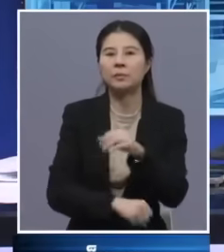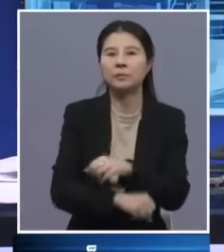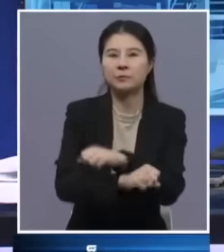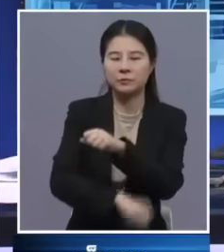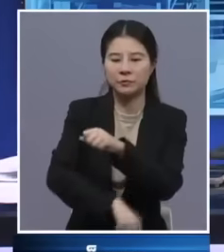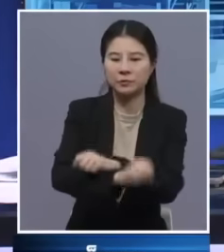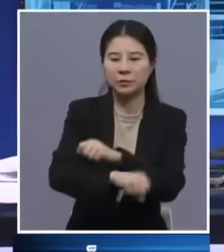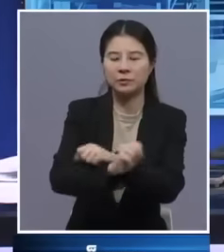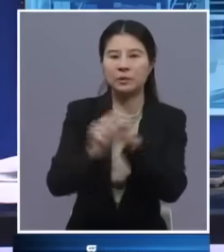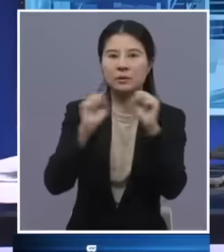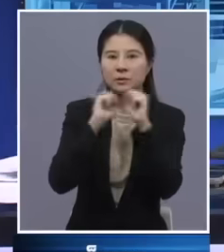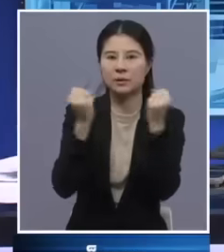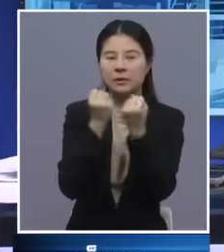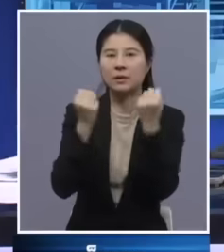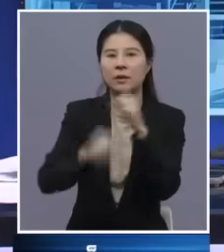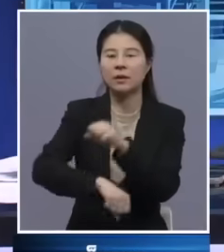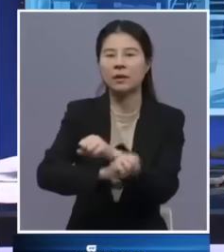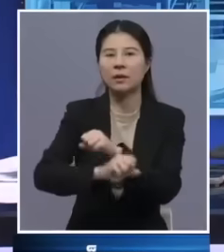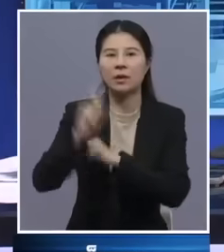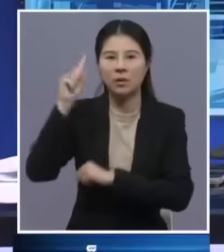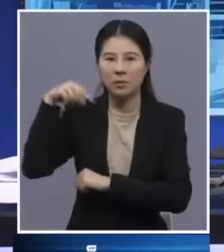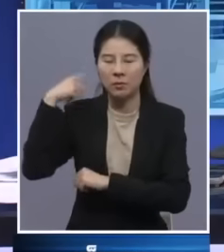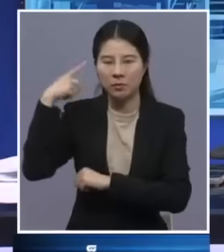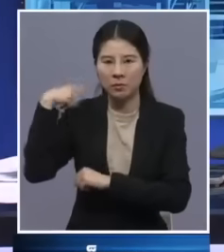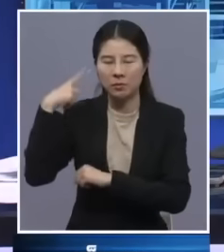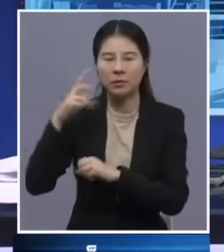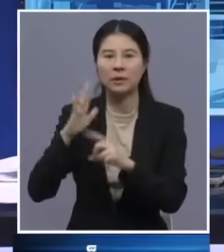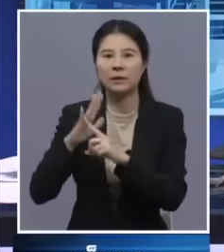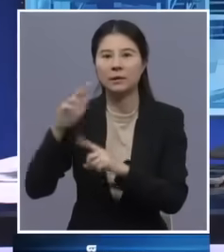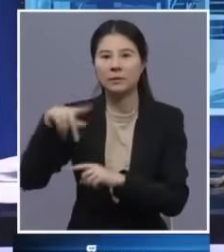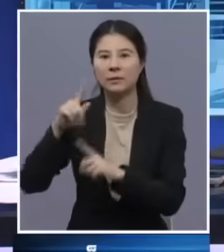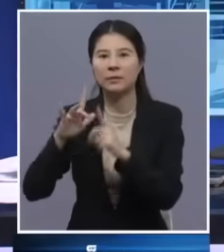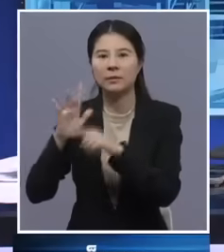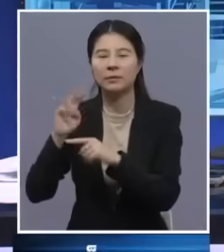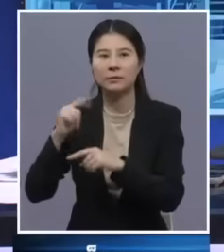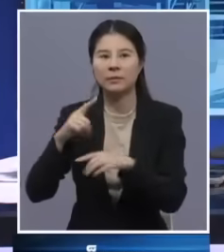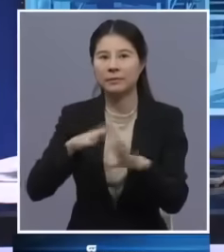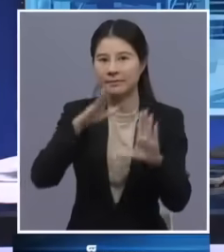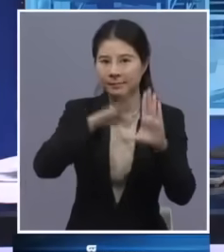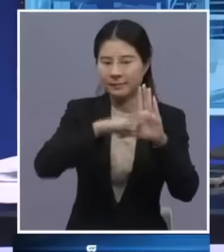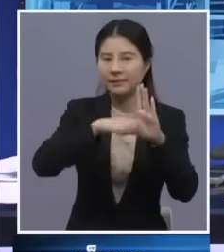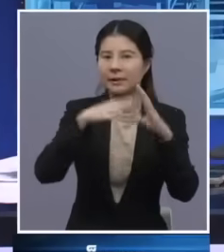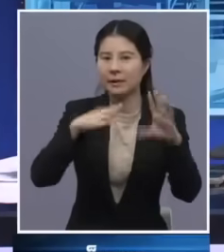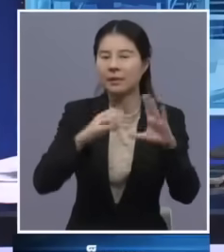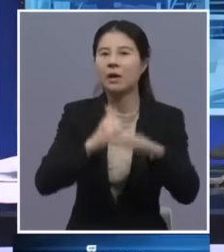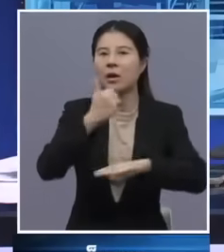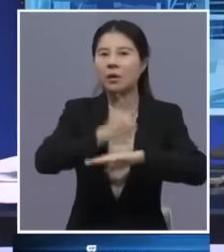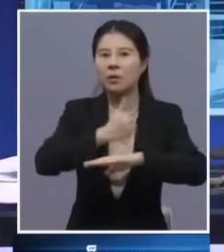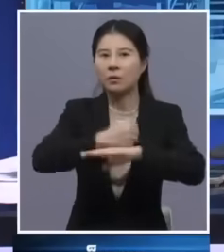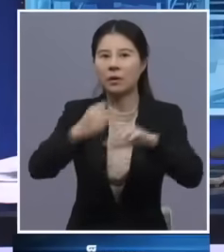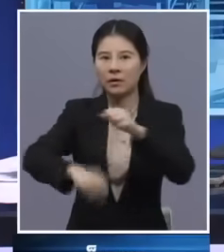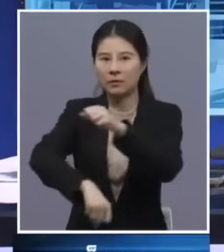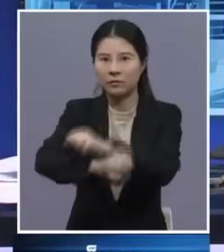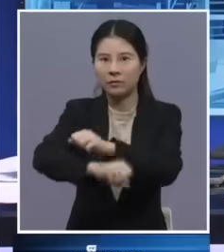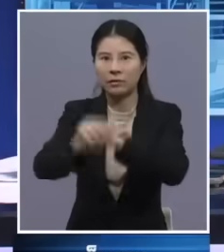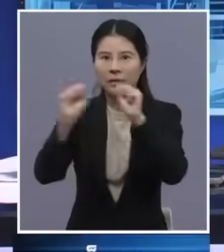แห่งประเทศไทยก็มีชื่อของมาดามแป้งนวลพันธ์ล่ำซำนี่ก็เป็นอีกหนึ่งหญิงที่จะเป็นผู้นำแห่งการเปลี่ยนแปลงเหมือนกันแล้ว